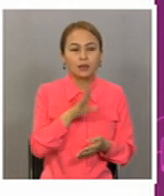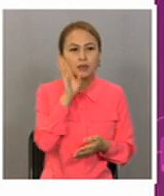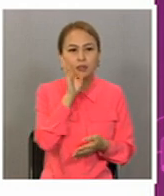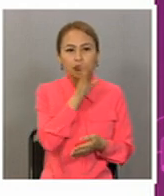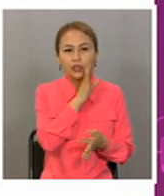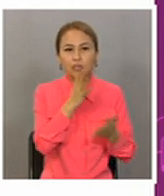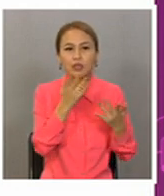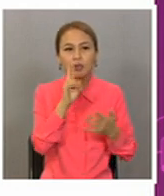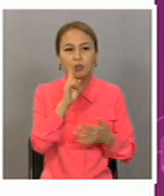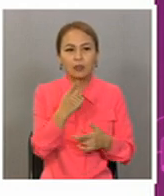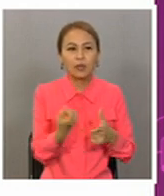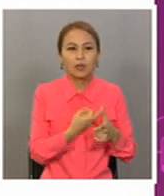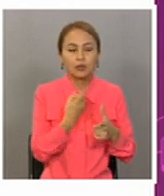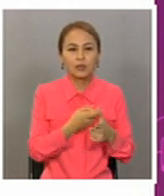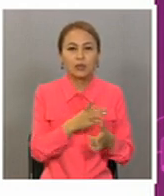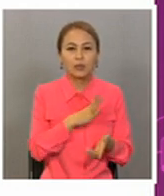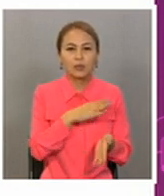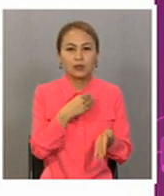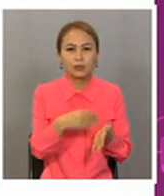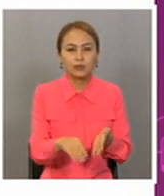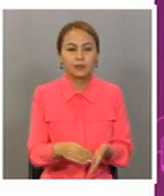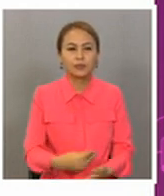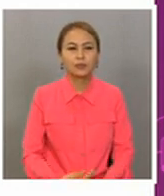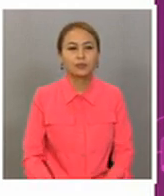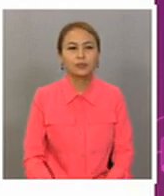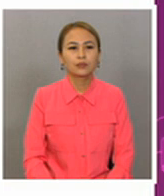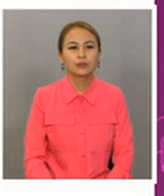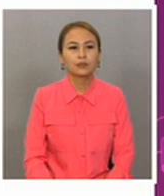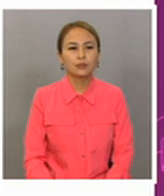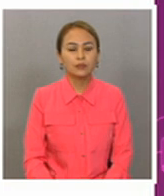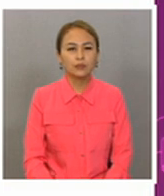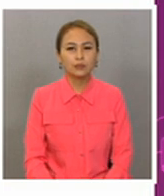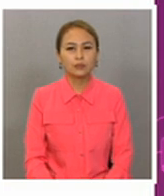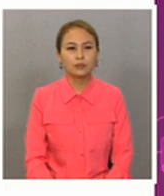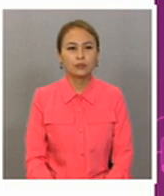анасы неше килограмм картоп сатып алды?